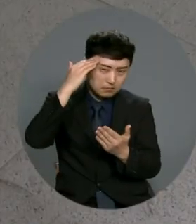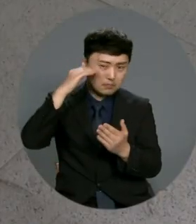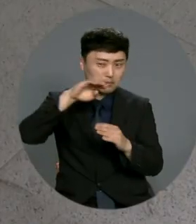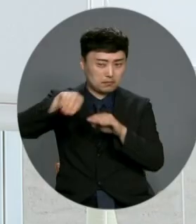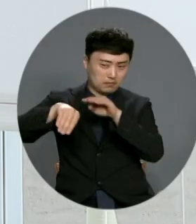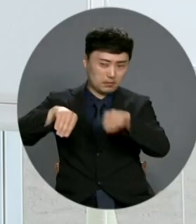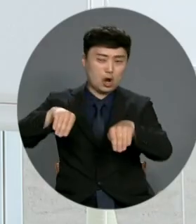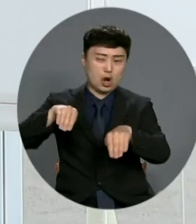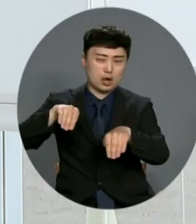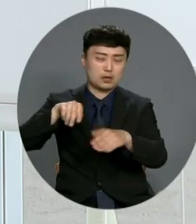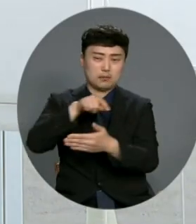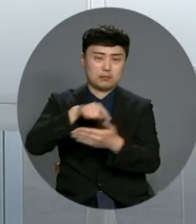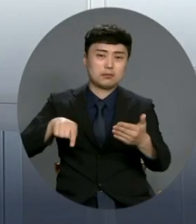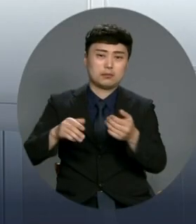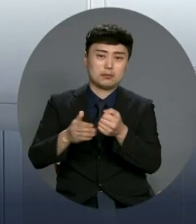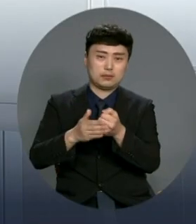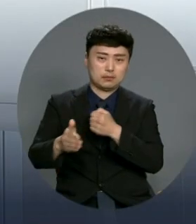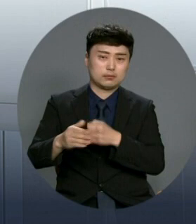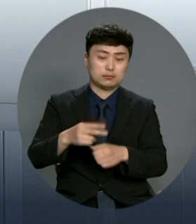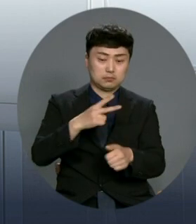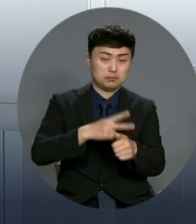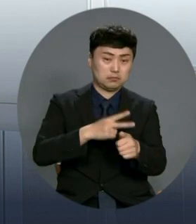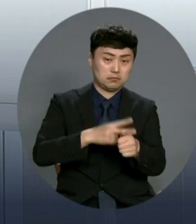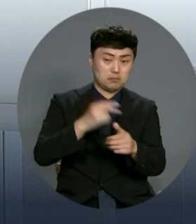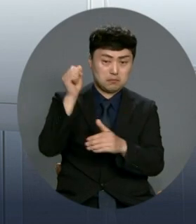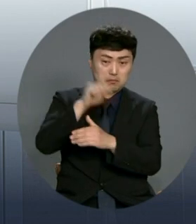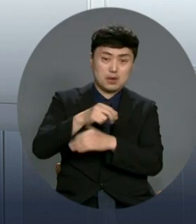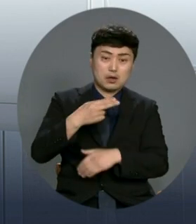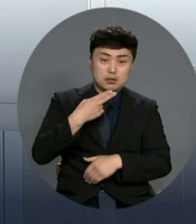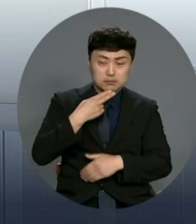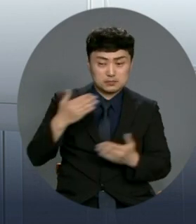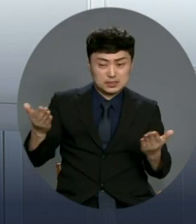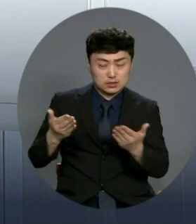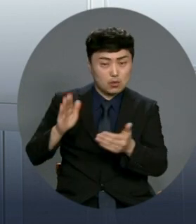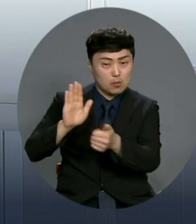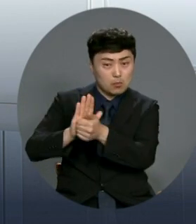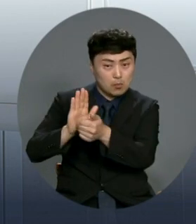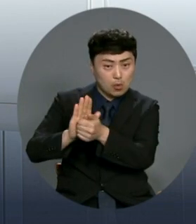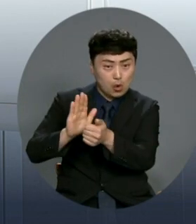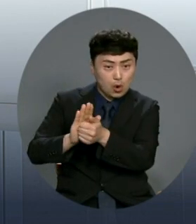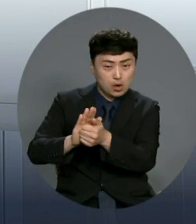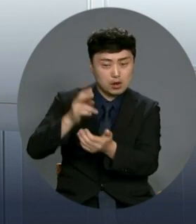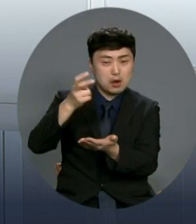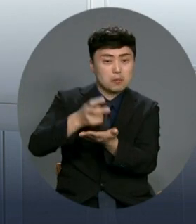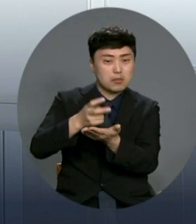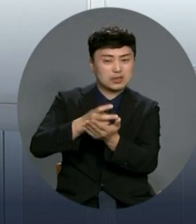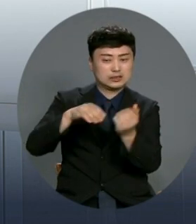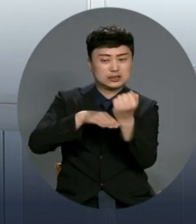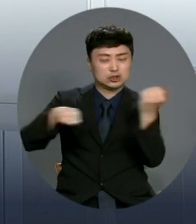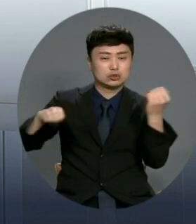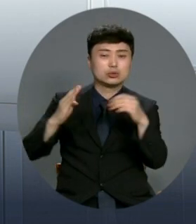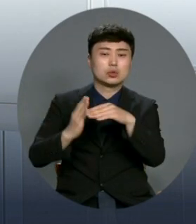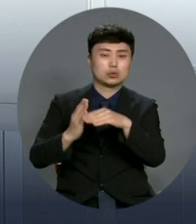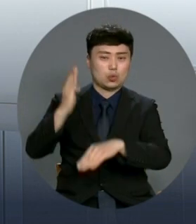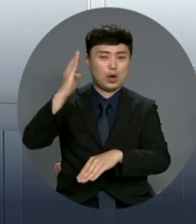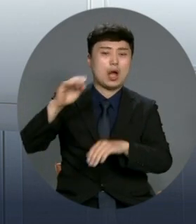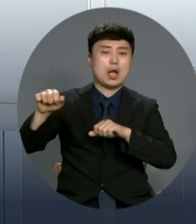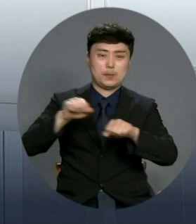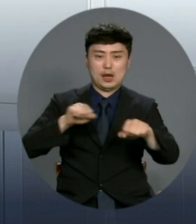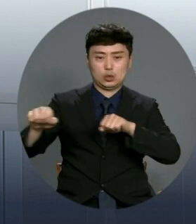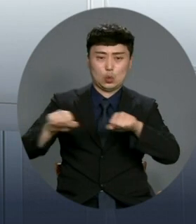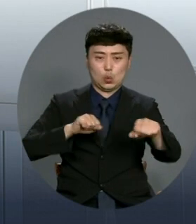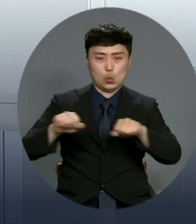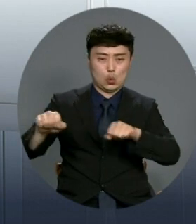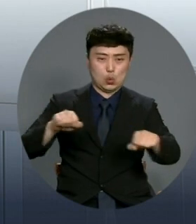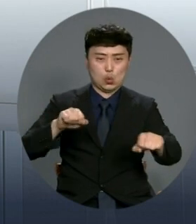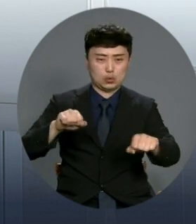제기합니다. 의사의 지시 없이도 진료의 보조라는 명목 하에 법적인 범위를 넘어가는 행위를